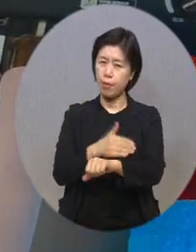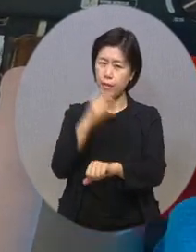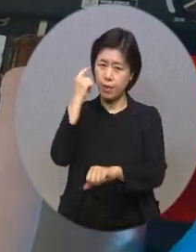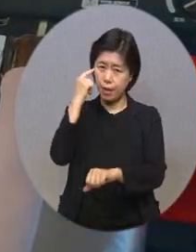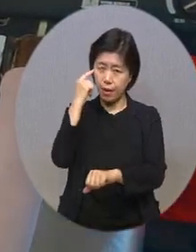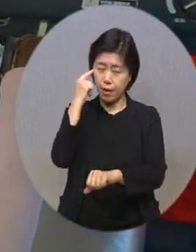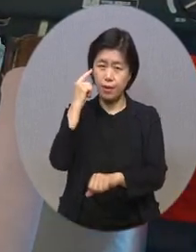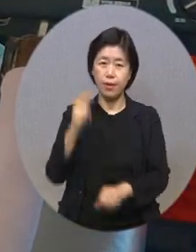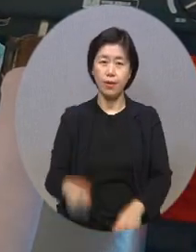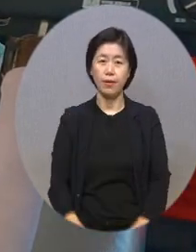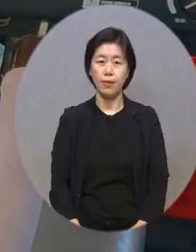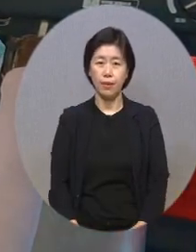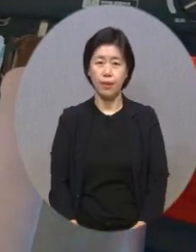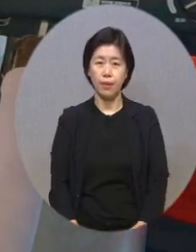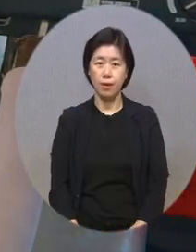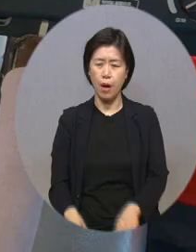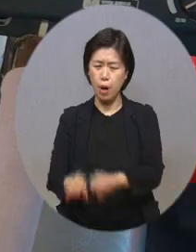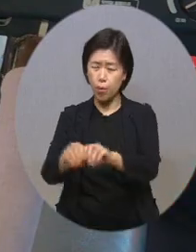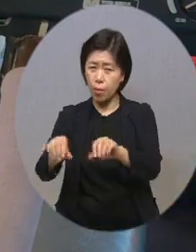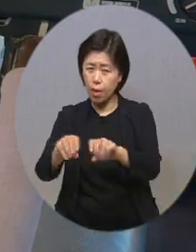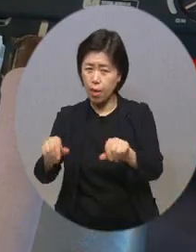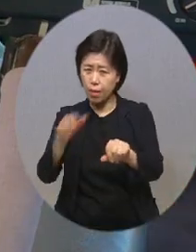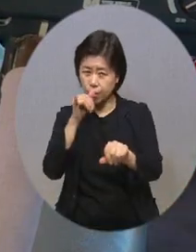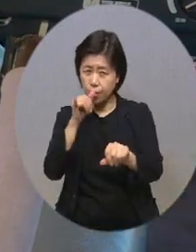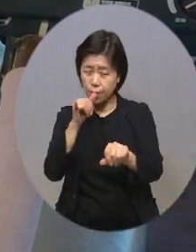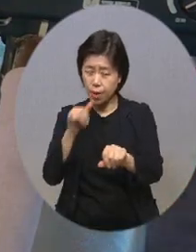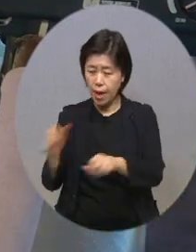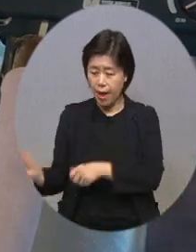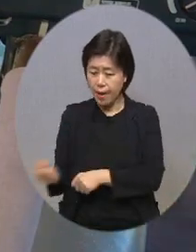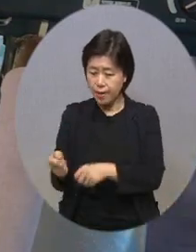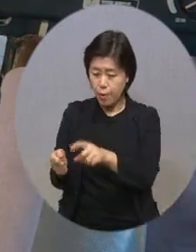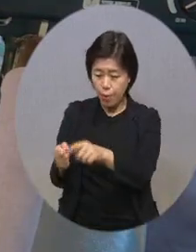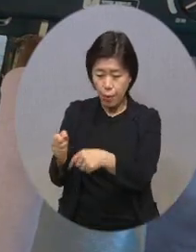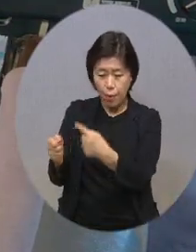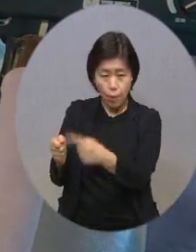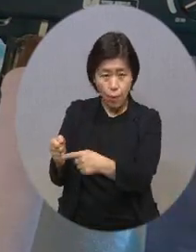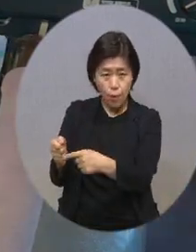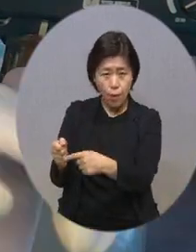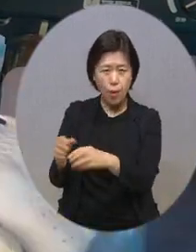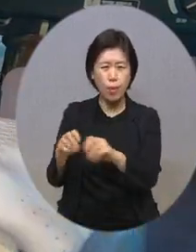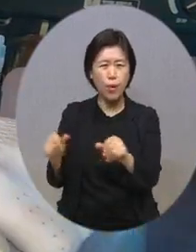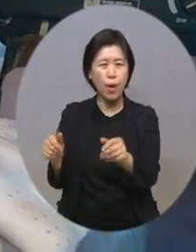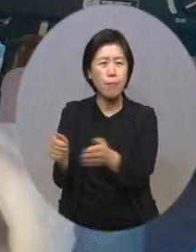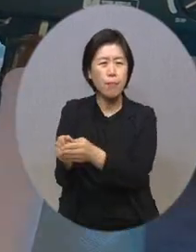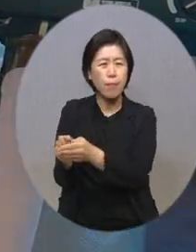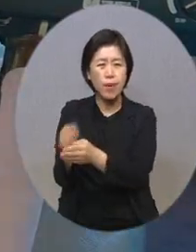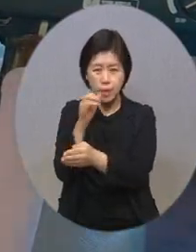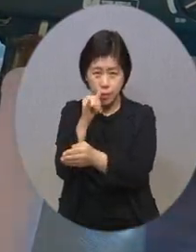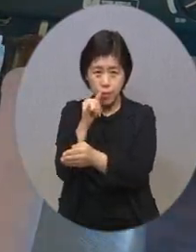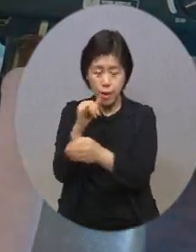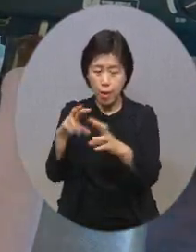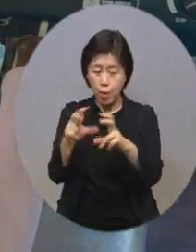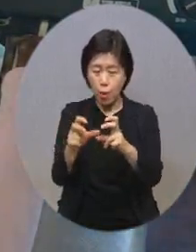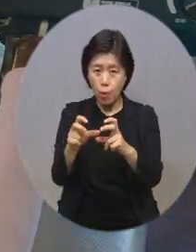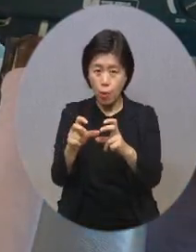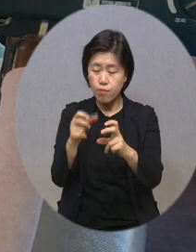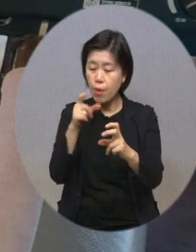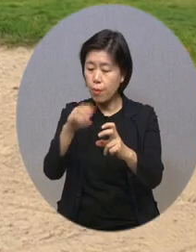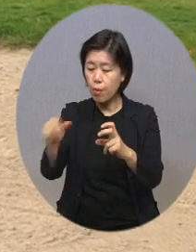뭔가 헤드에 모래가 있을 수도 있고 공에 모래가 있을 수도 있고 뭐든 방심하면 안 될 것